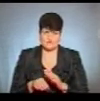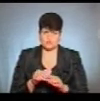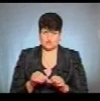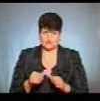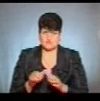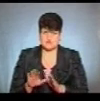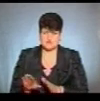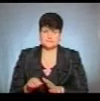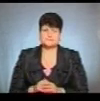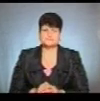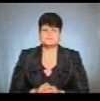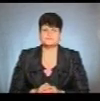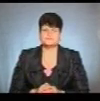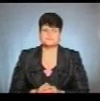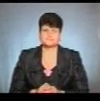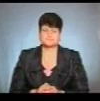комісії.